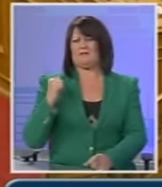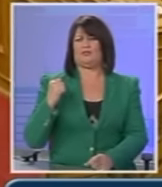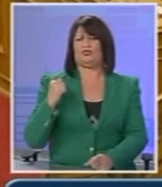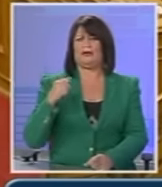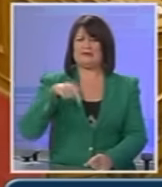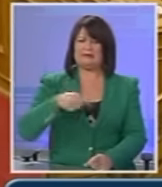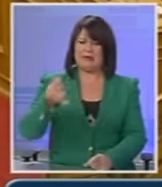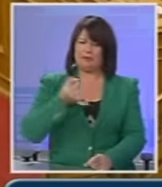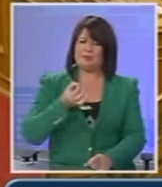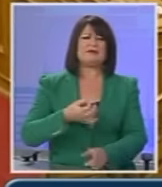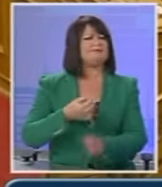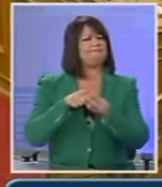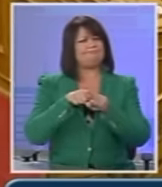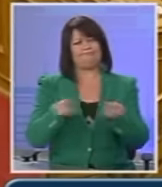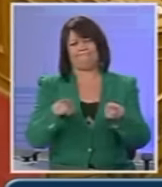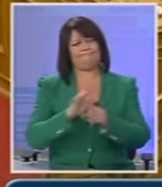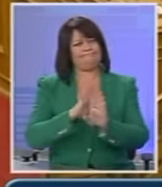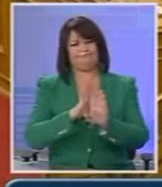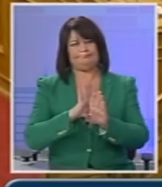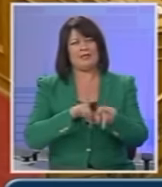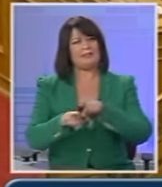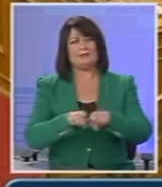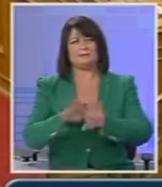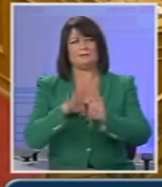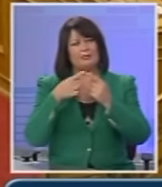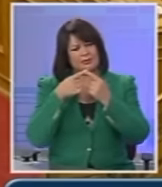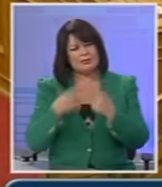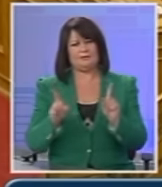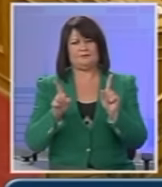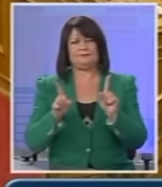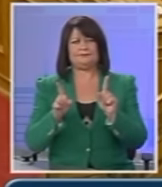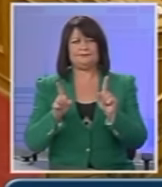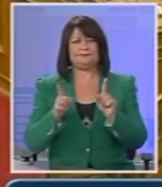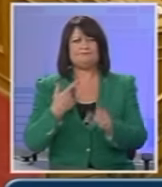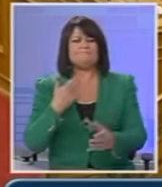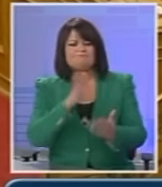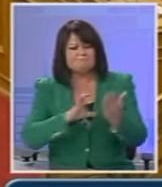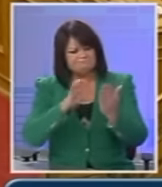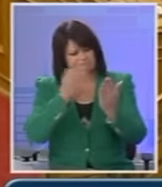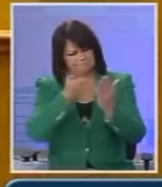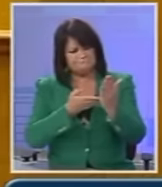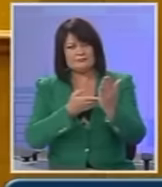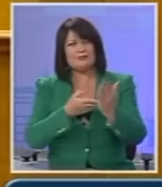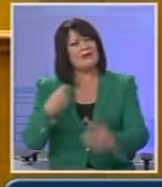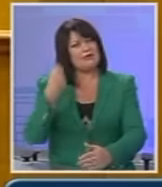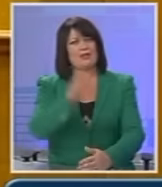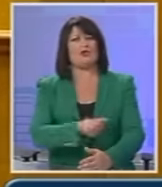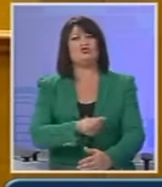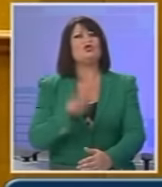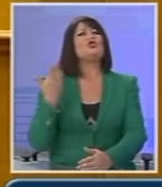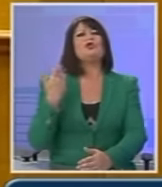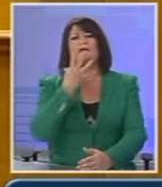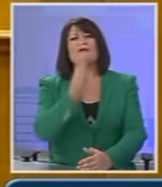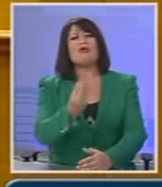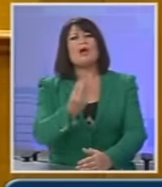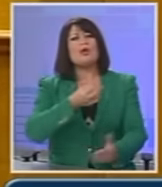σημερινές. Ήταν εντελώς διαφορετικές. Και γι' αυτό ακριβώς, για να μην τις ψάχνουμε, εγώ θα τις καταθέσω για να